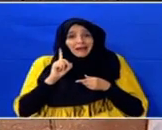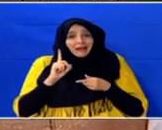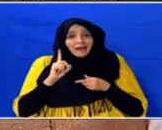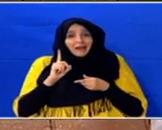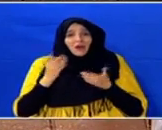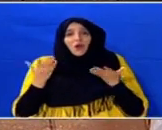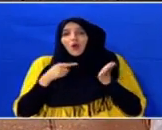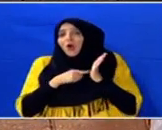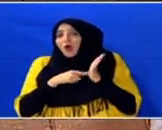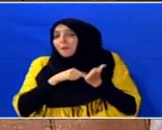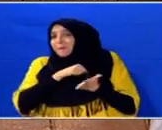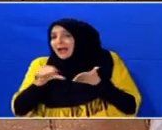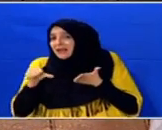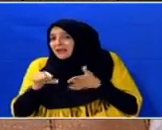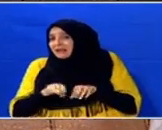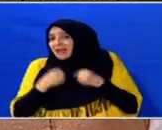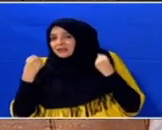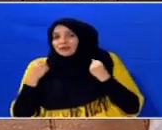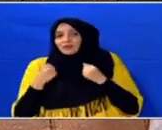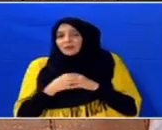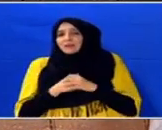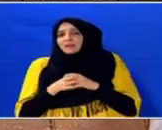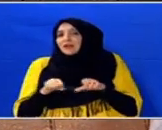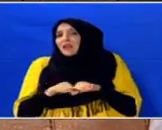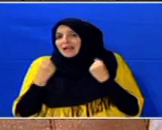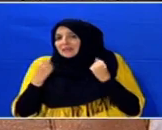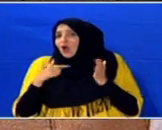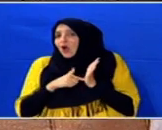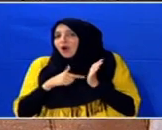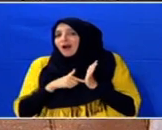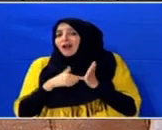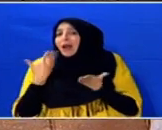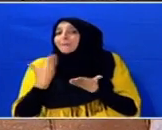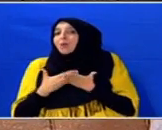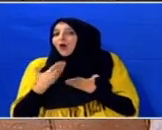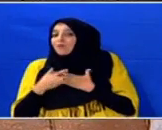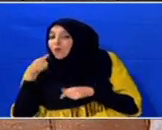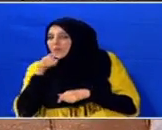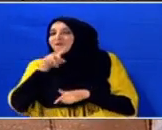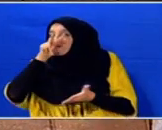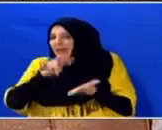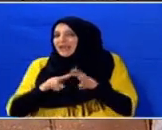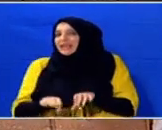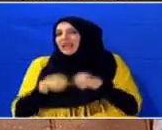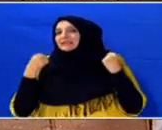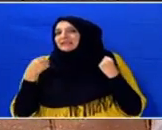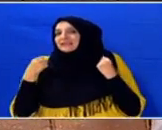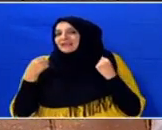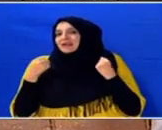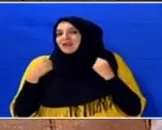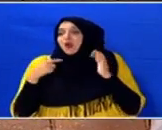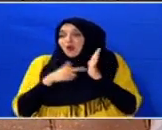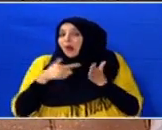يثبت؟ إذا ثبت أن ذلك الشخص قد أتلف